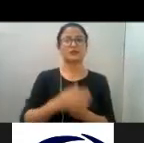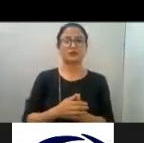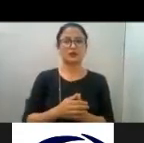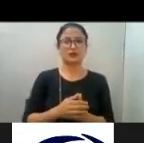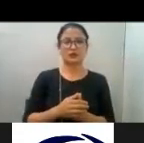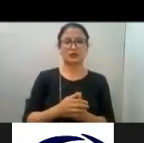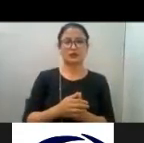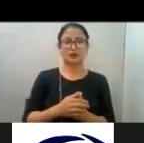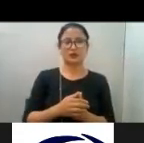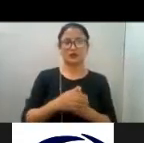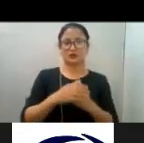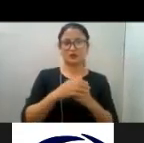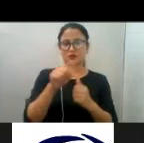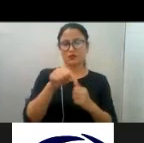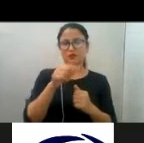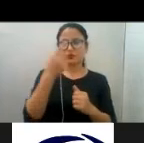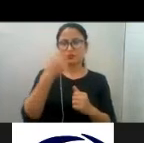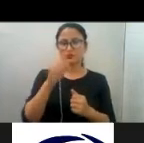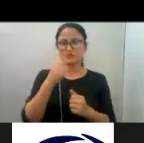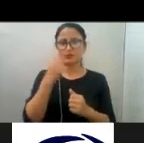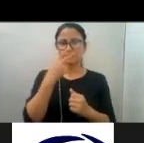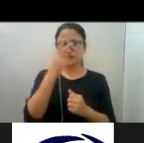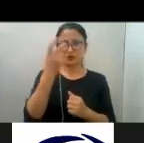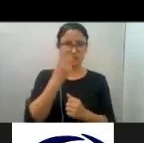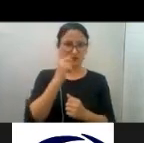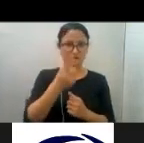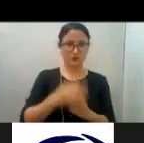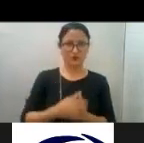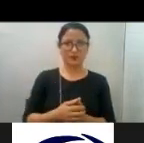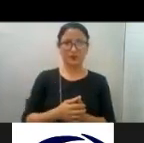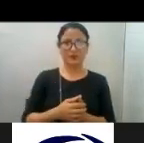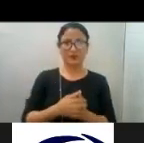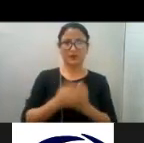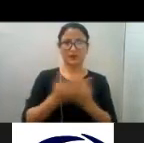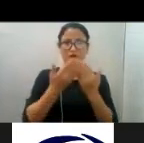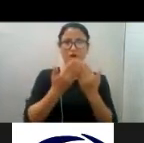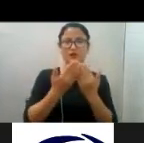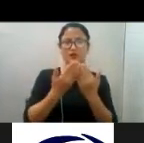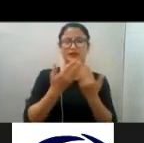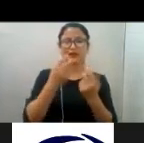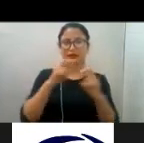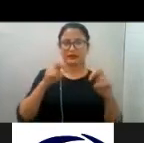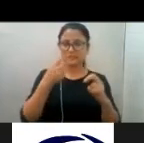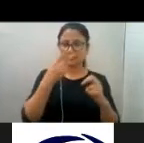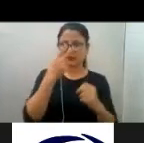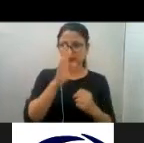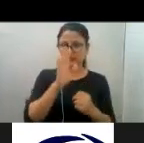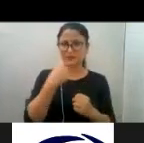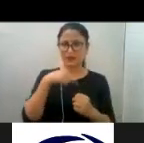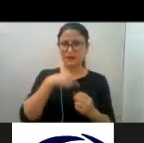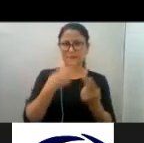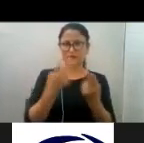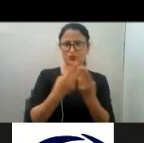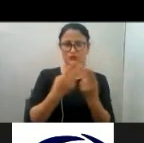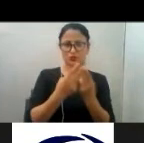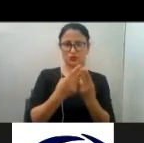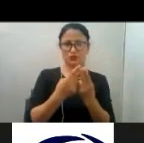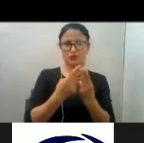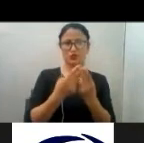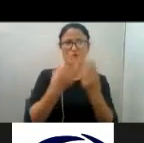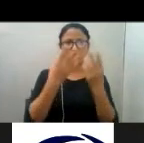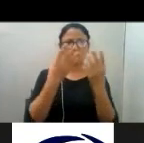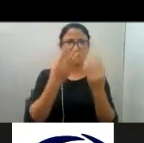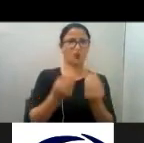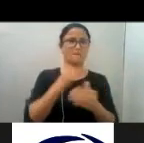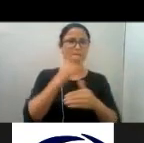उनीहरूको रिस्क कस्तो छ भन्ने नै यसमा हेर्न खोजिए हो। र अध्ययनहरूले के देखाउँछ भन्दाखेरि हामी जस्तो कम विकसित